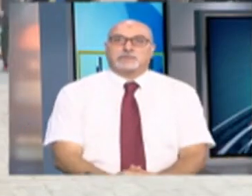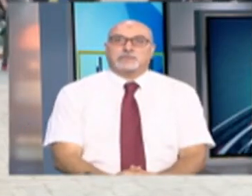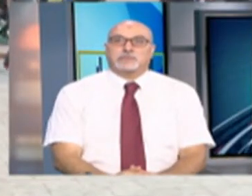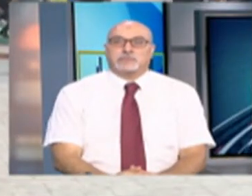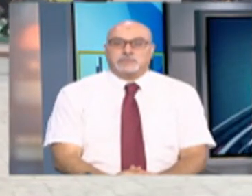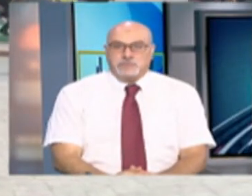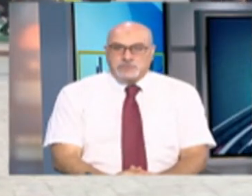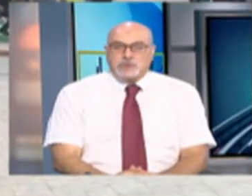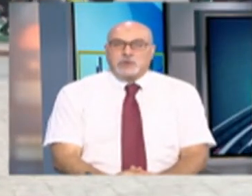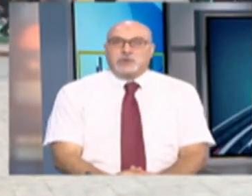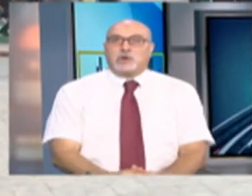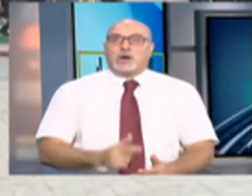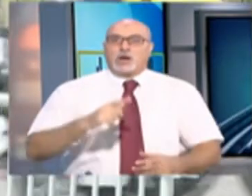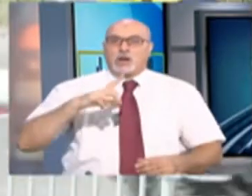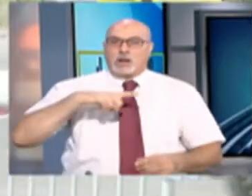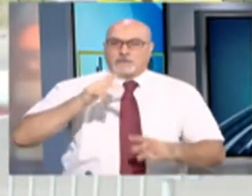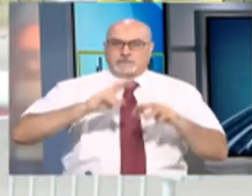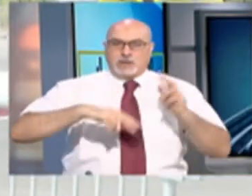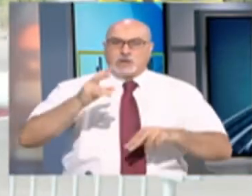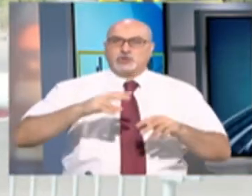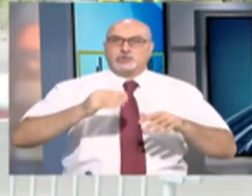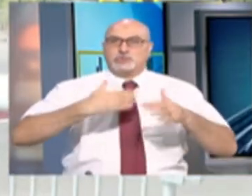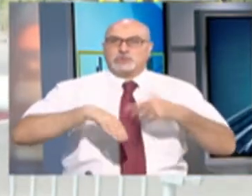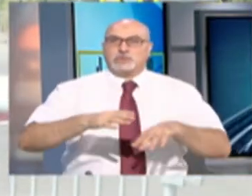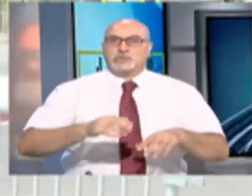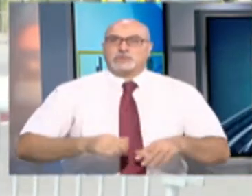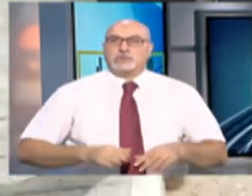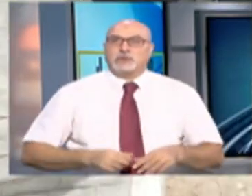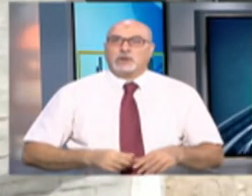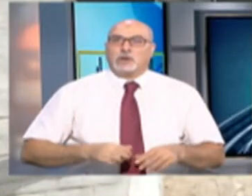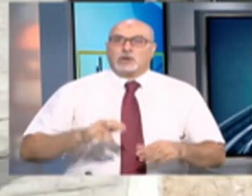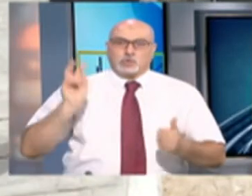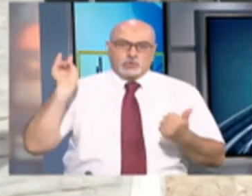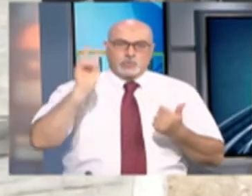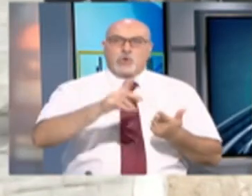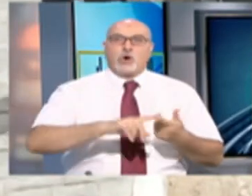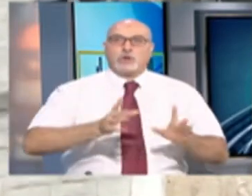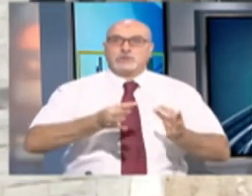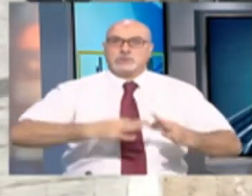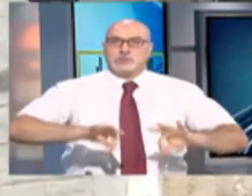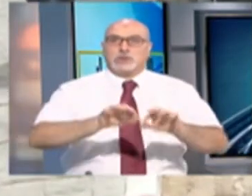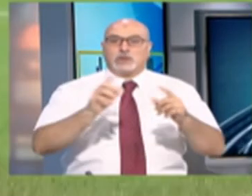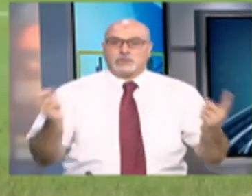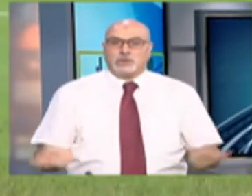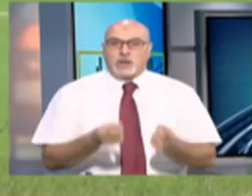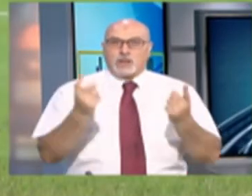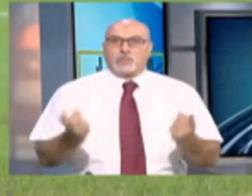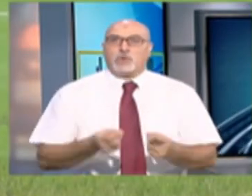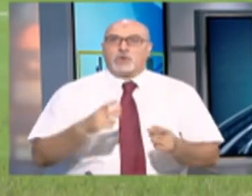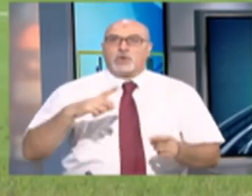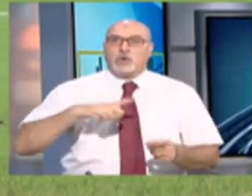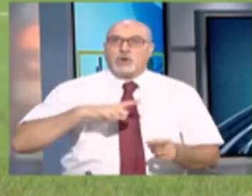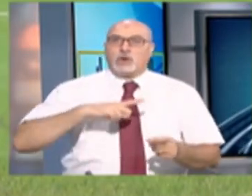الإمكانية اللوجستيكية حاضرة بالقرية المتوسطية من وسائل نقل وقاعات للتدريب وملاعب،